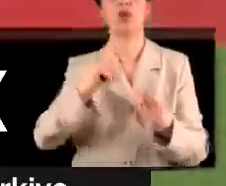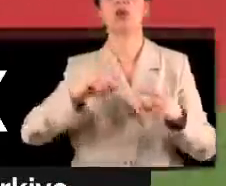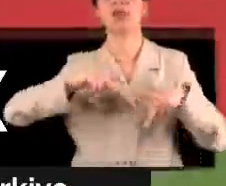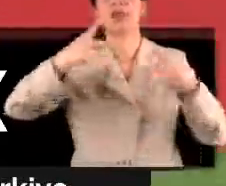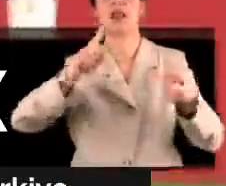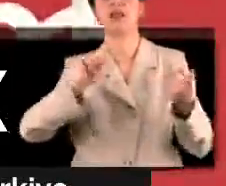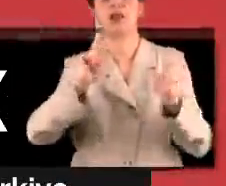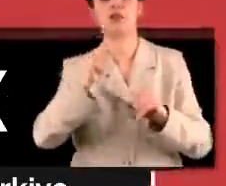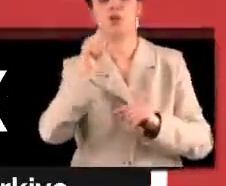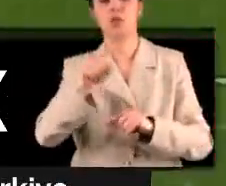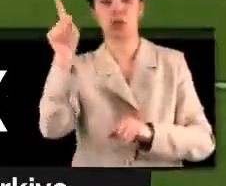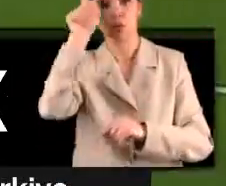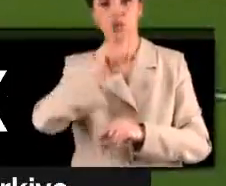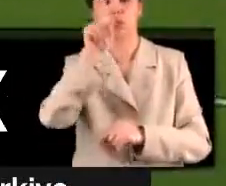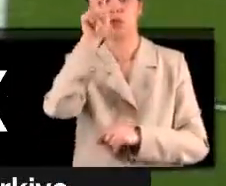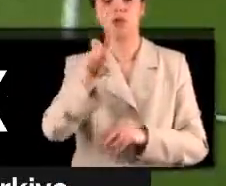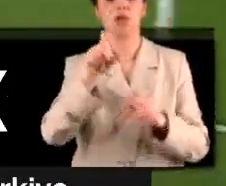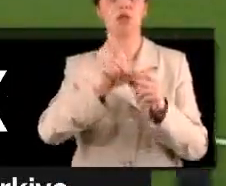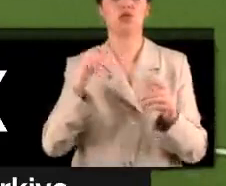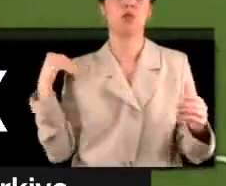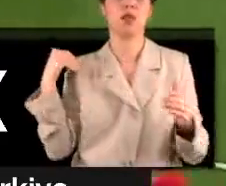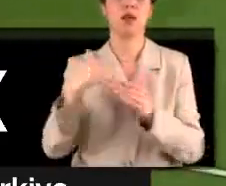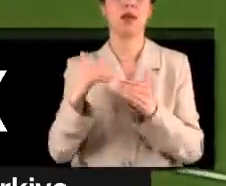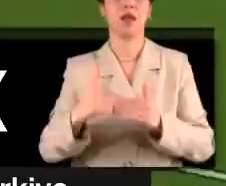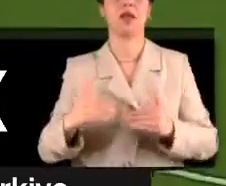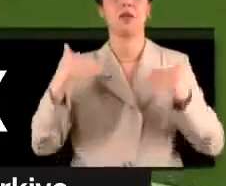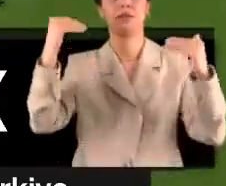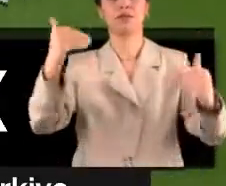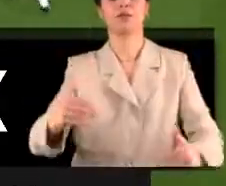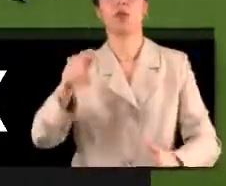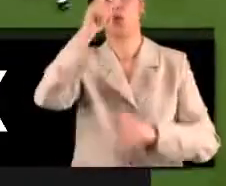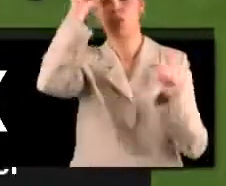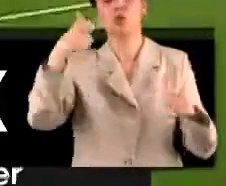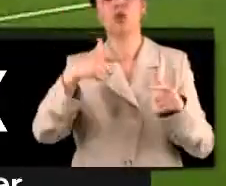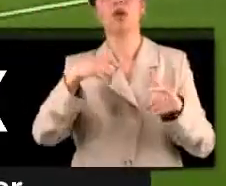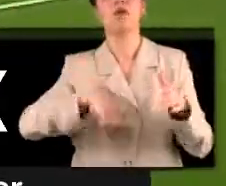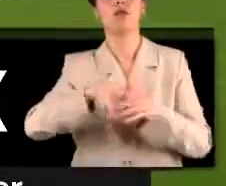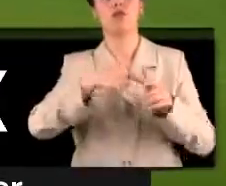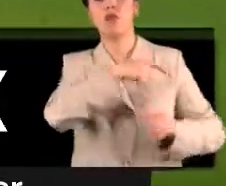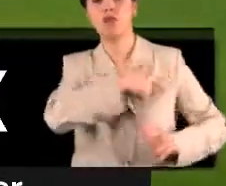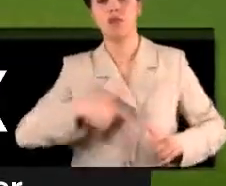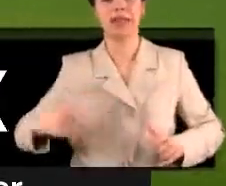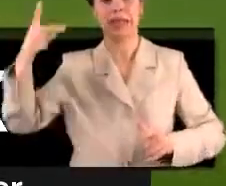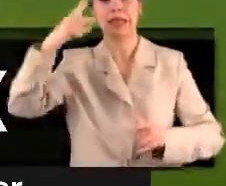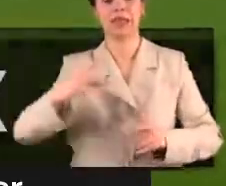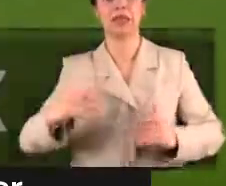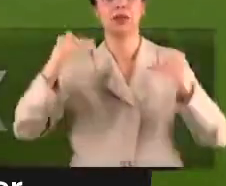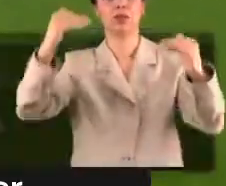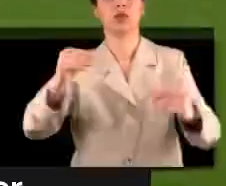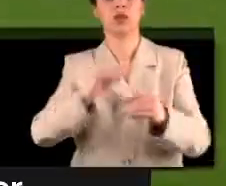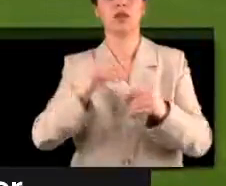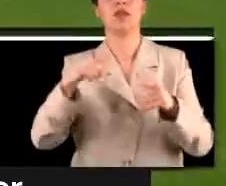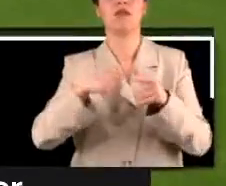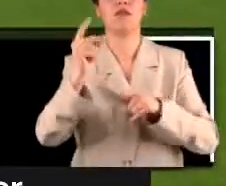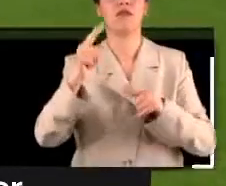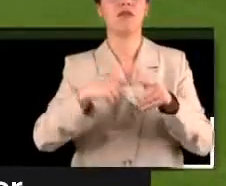yaşanan felaket nedeniyle 18 Şubat'a kadar uzatılmıştı. Türkiye Futbol Federasyonu süreyi ikinci kez uzatmak için FIFA'ya